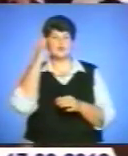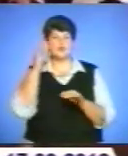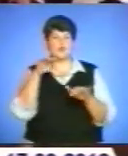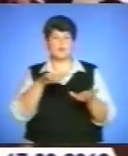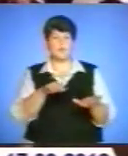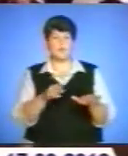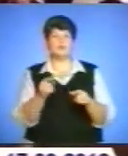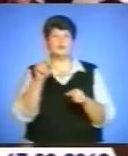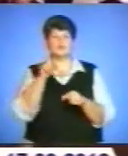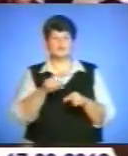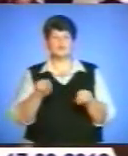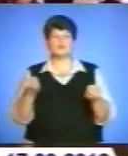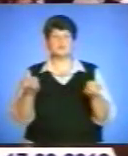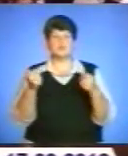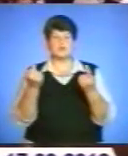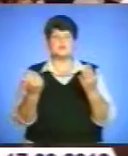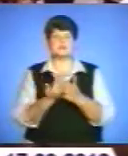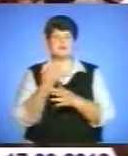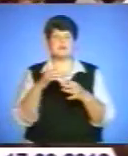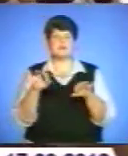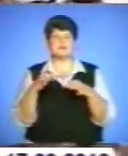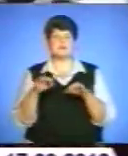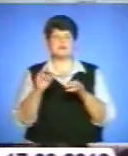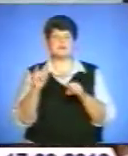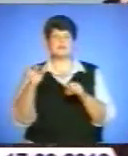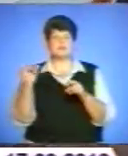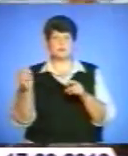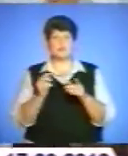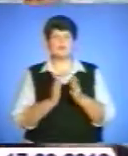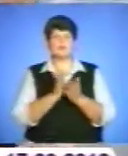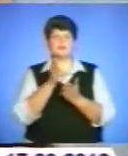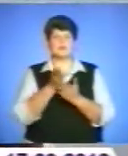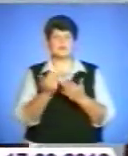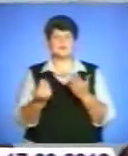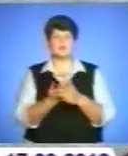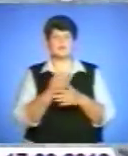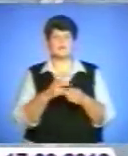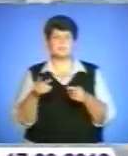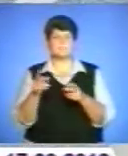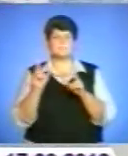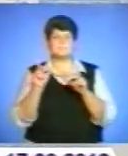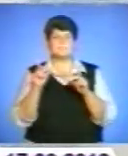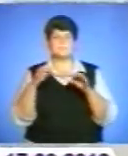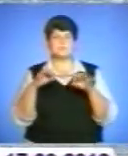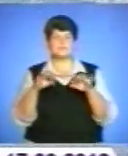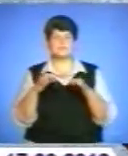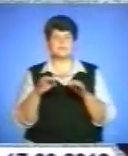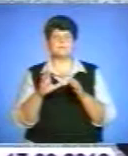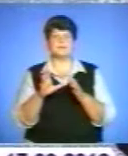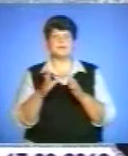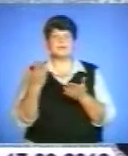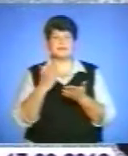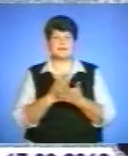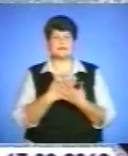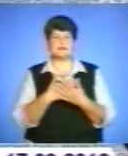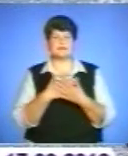створюється нова транспортна інфраструктура, прокладаються нові маршрути транзиту енергоносіїв, іде активне вивчення